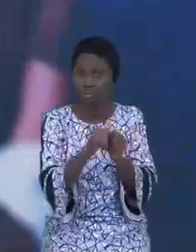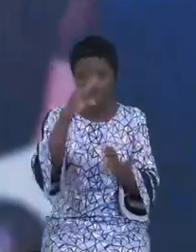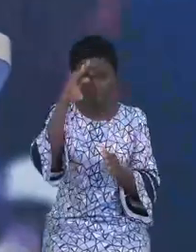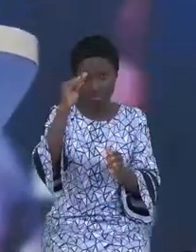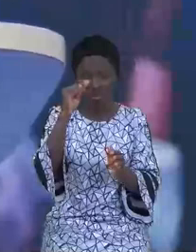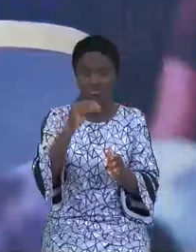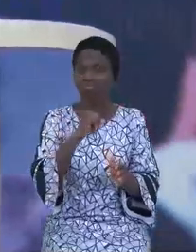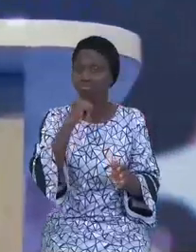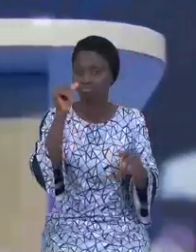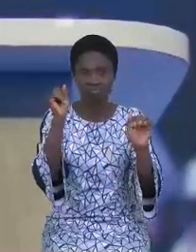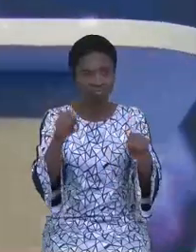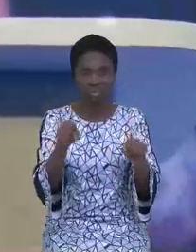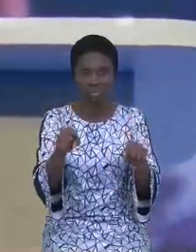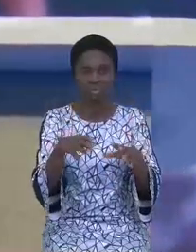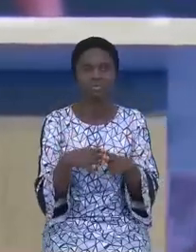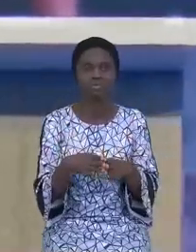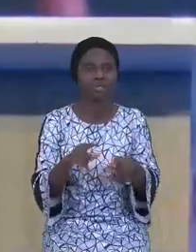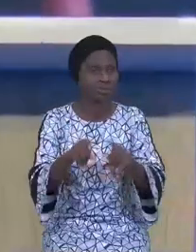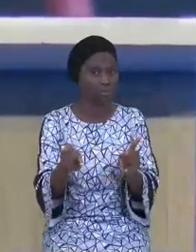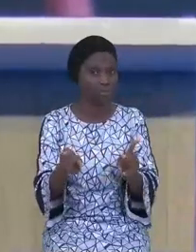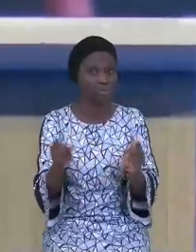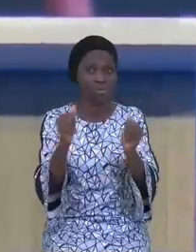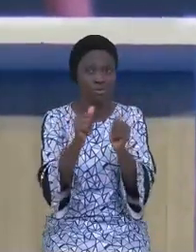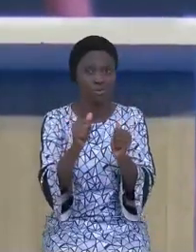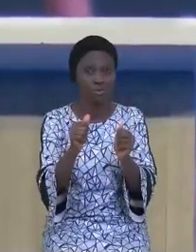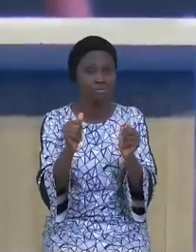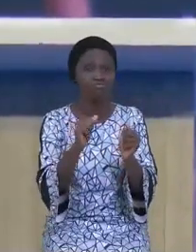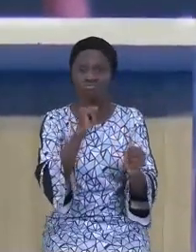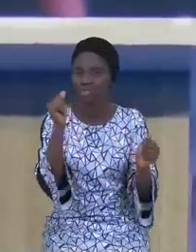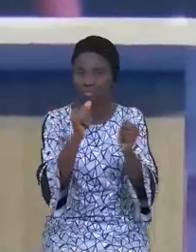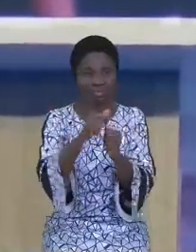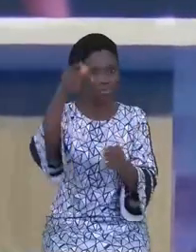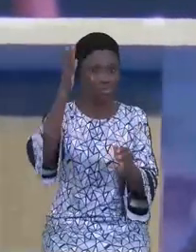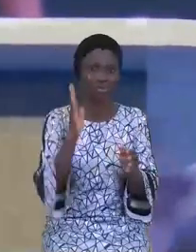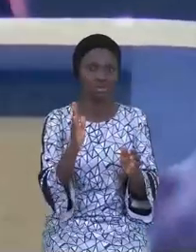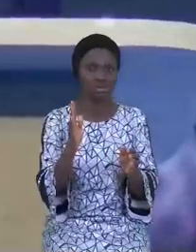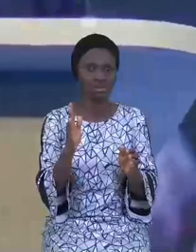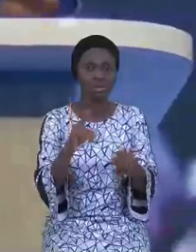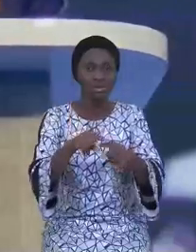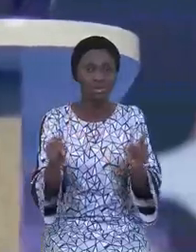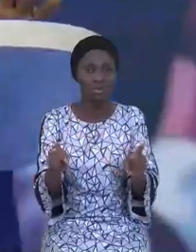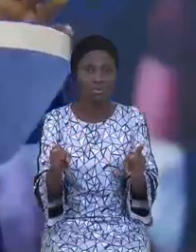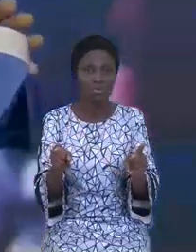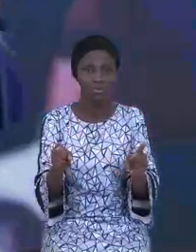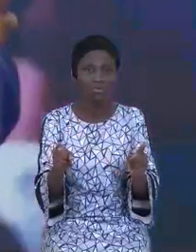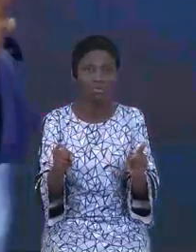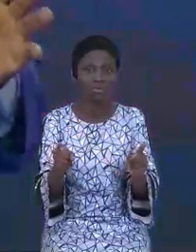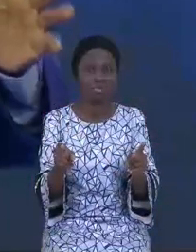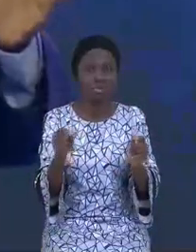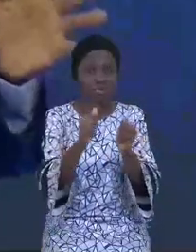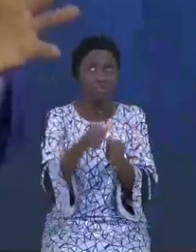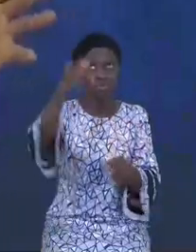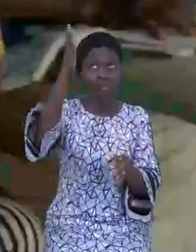oh, cela est impossible aux hommes, mais non à Dieu. Car tout est possible